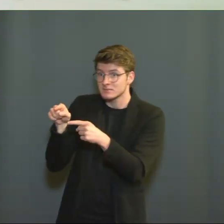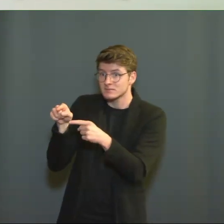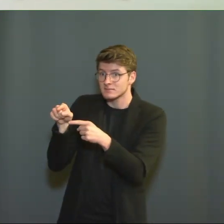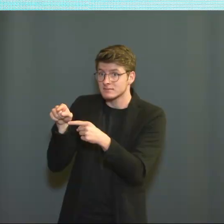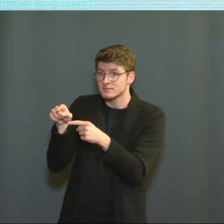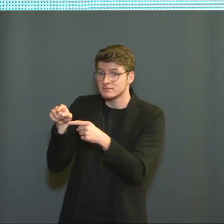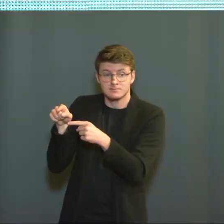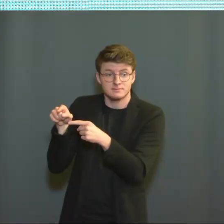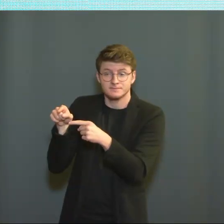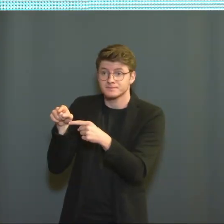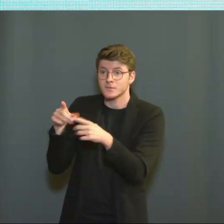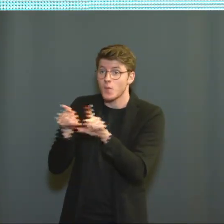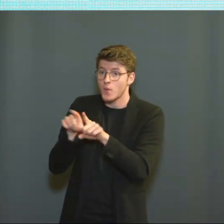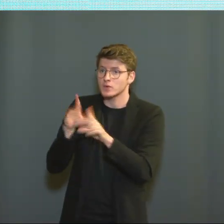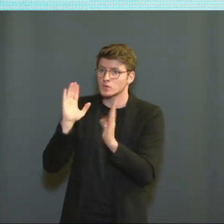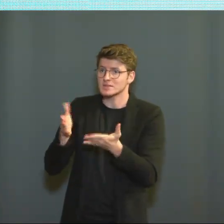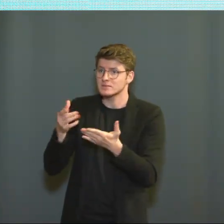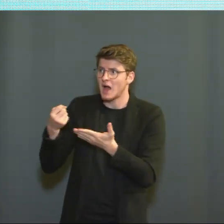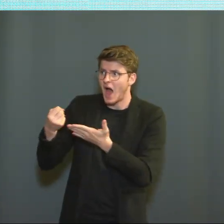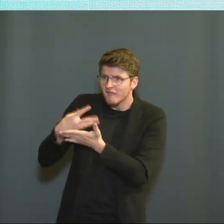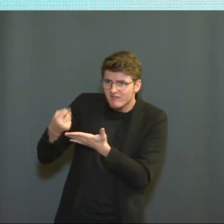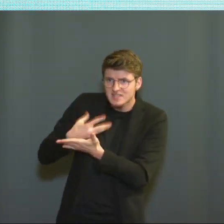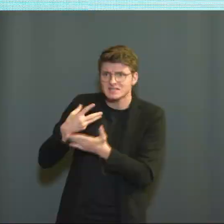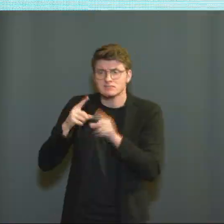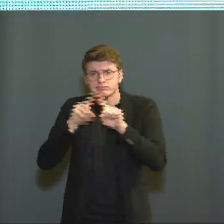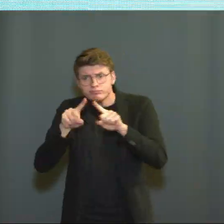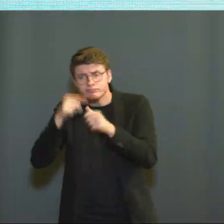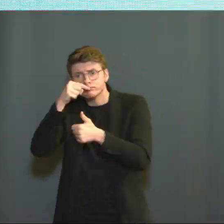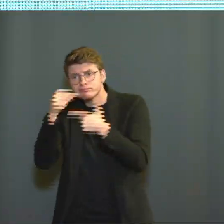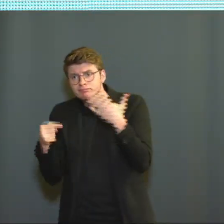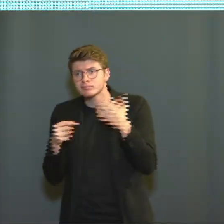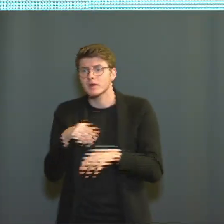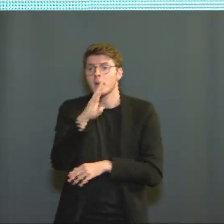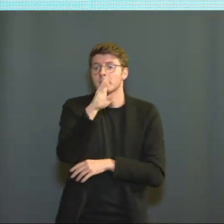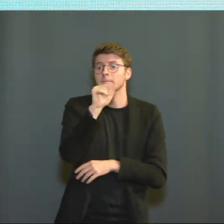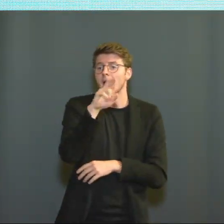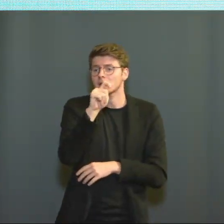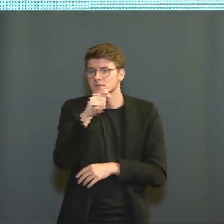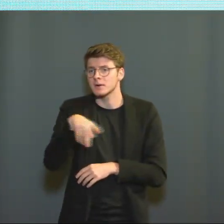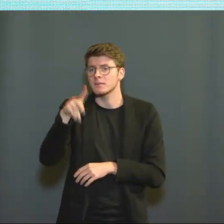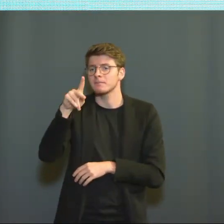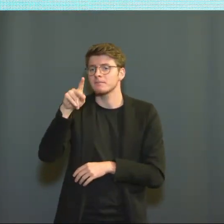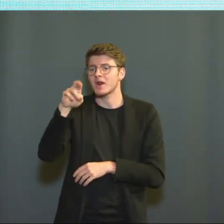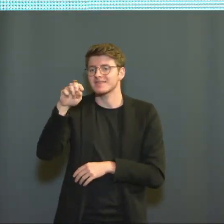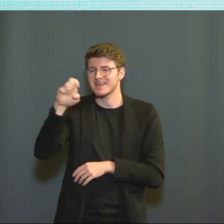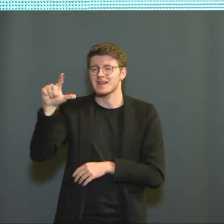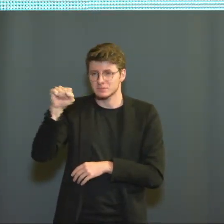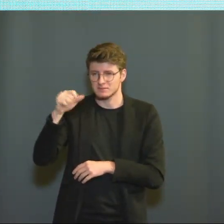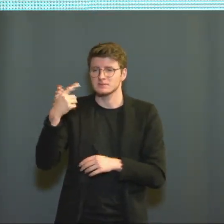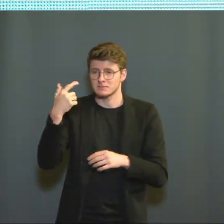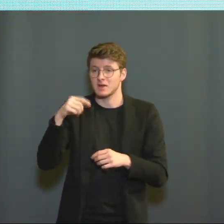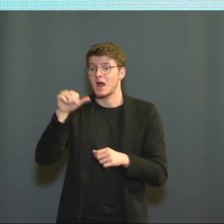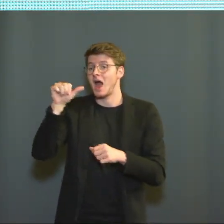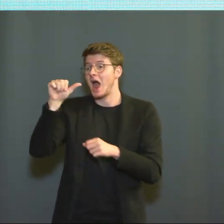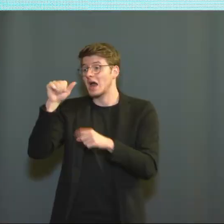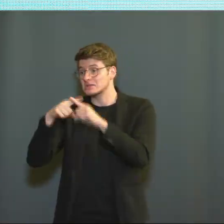zeer competente adviezen van de professoren Bart Preneel en Axel Legay. Nu is het aan ons om CoronaAlert